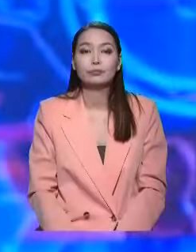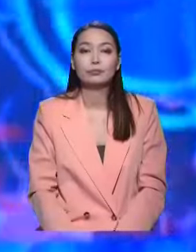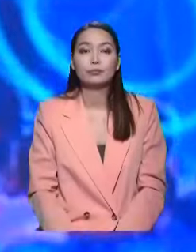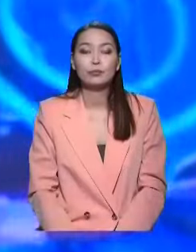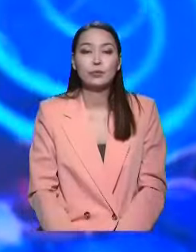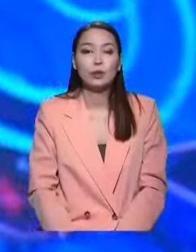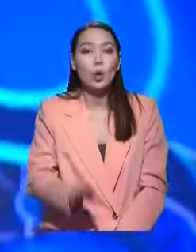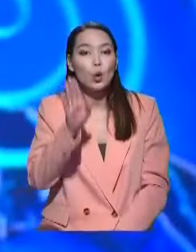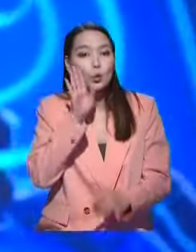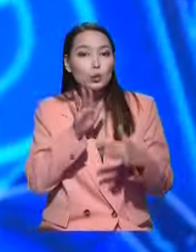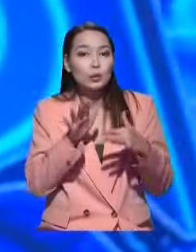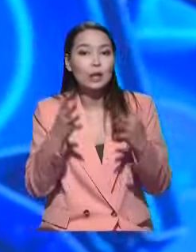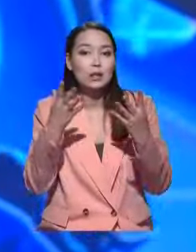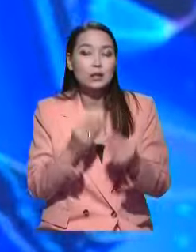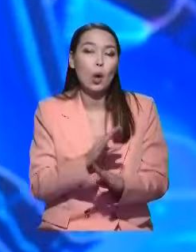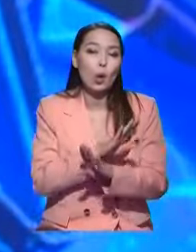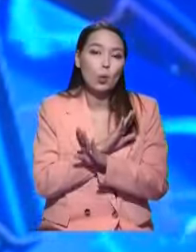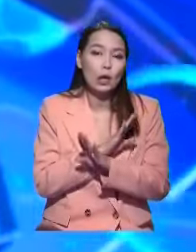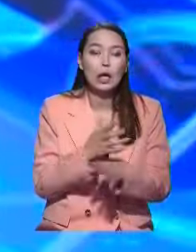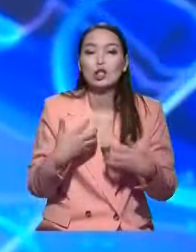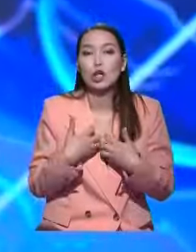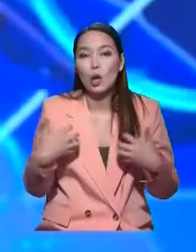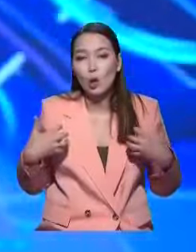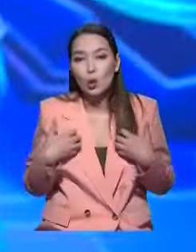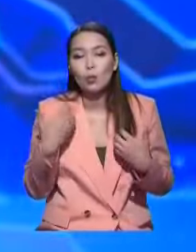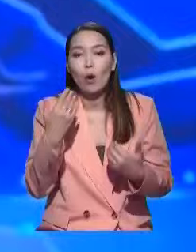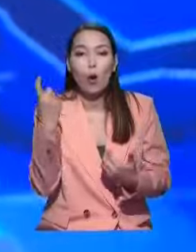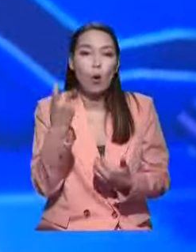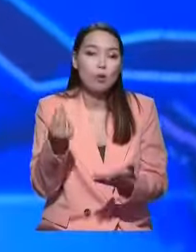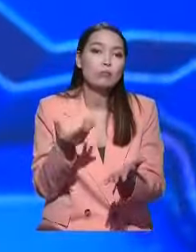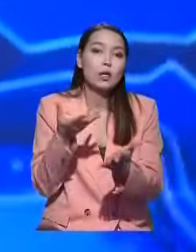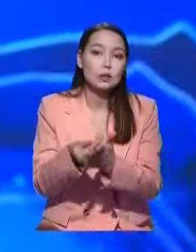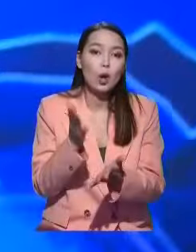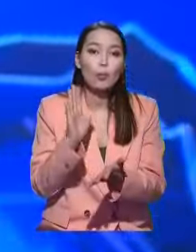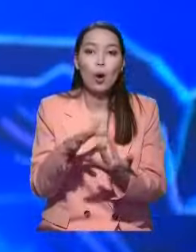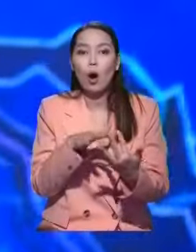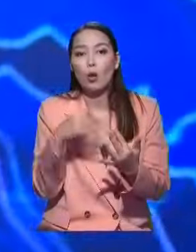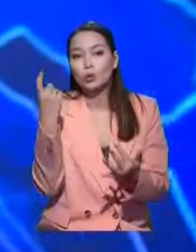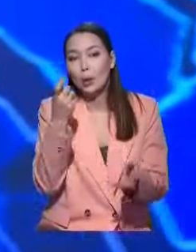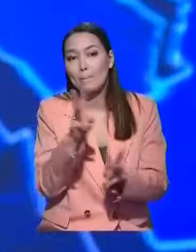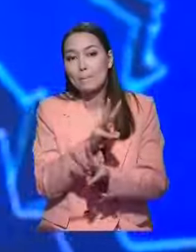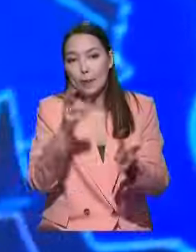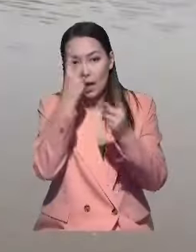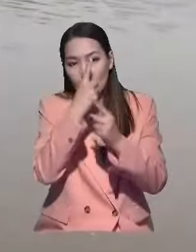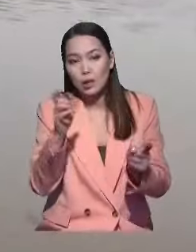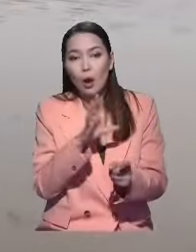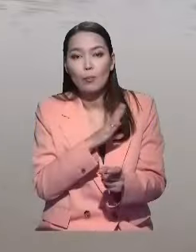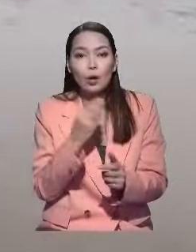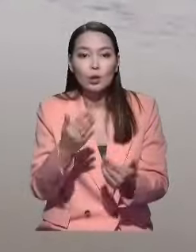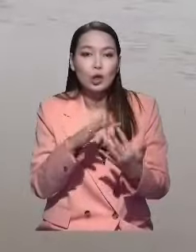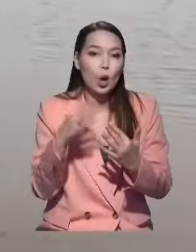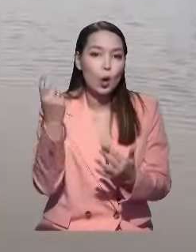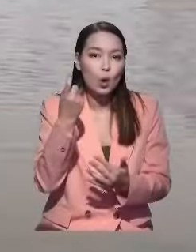Я осы су тасқыны кезінде өлген жануарлардың иелеріне өтемақы төленеді. Бұл туралы ауыл шаруашылығы министрлігі мәлімдеді. Ол үшін